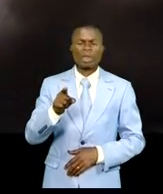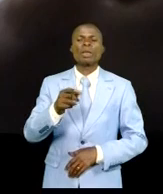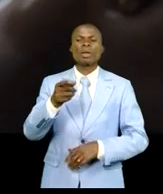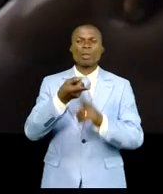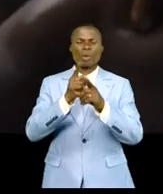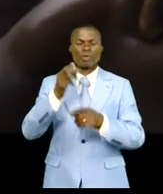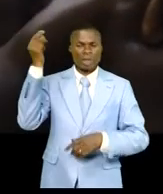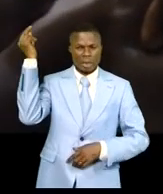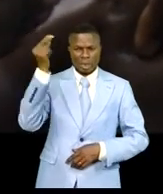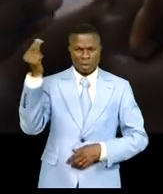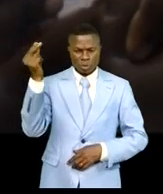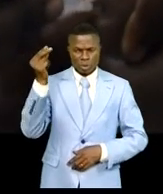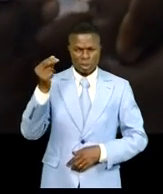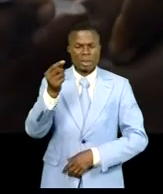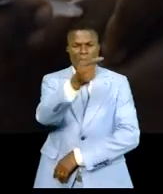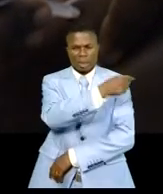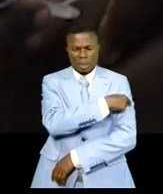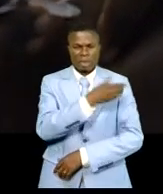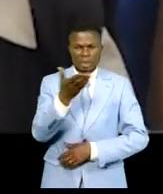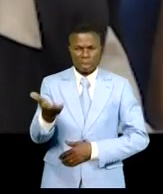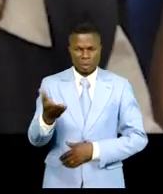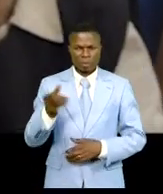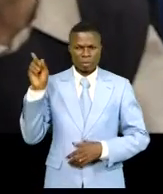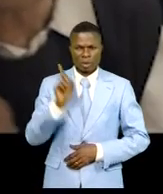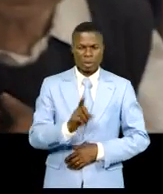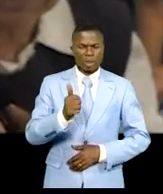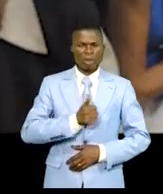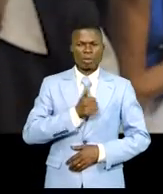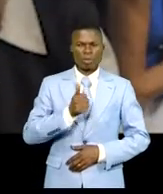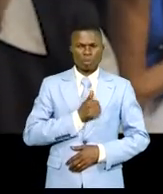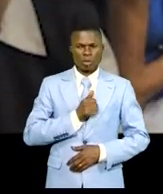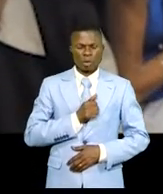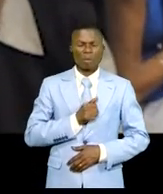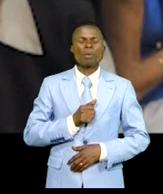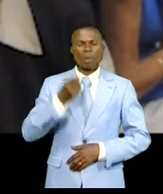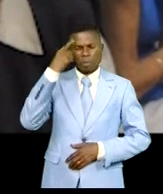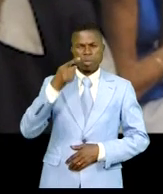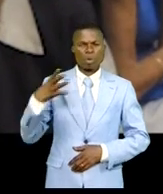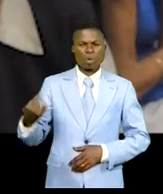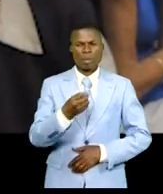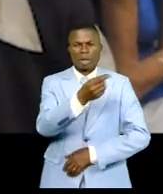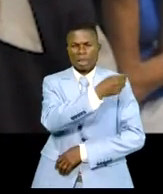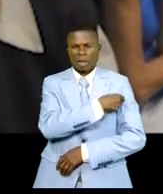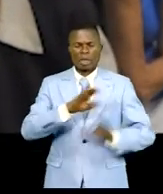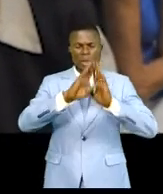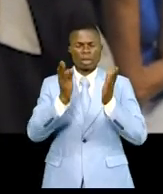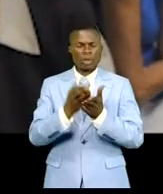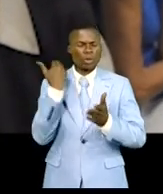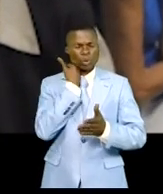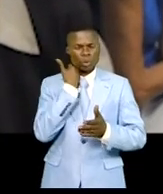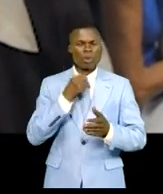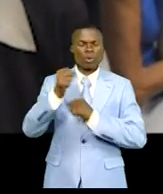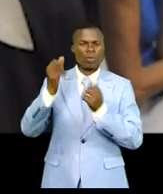Kikwit, dans les Kwilu. Je suis venu exprès pour faire le vaccin, pour lutter contre la pandémie du